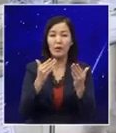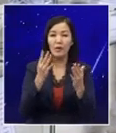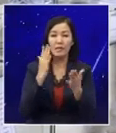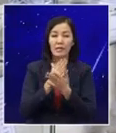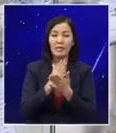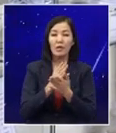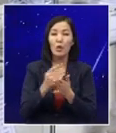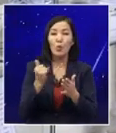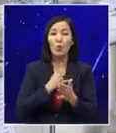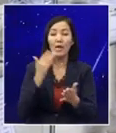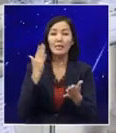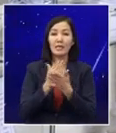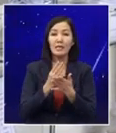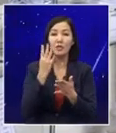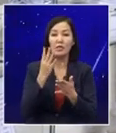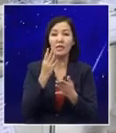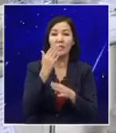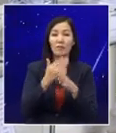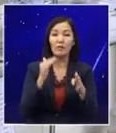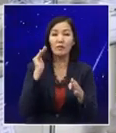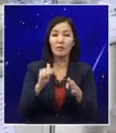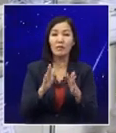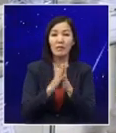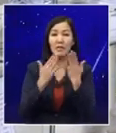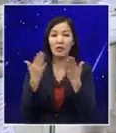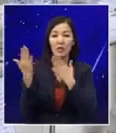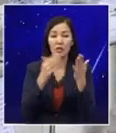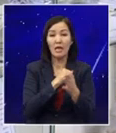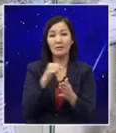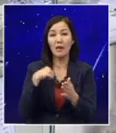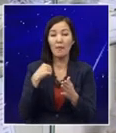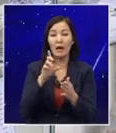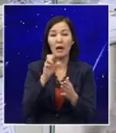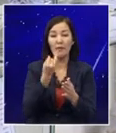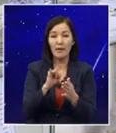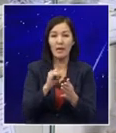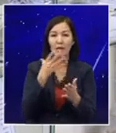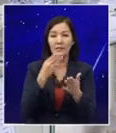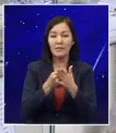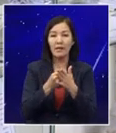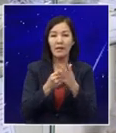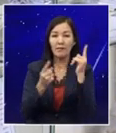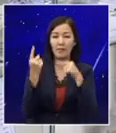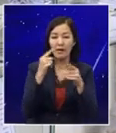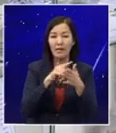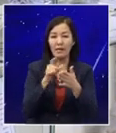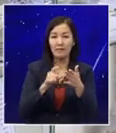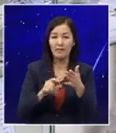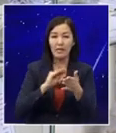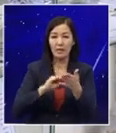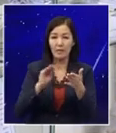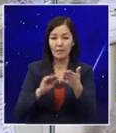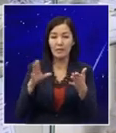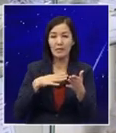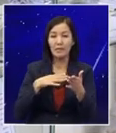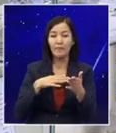У нас имеется порядка 4500 книг, которые читал сам Абай. Его личные труды и произведения, написанные о нем.